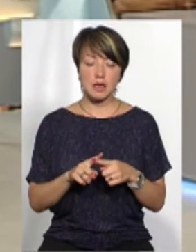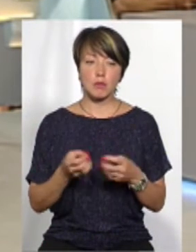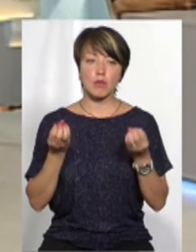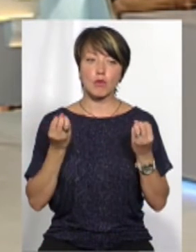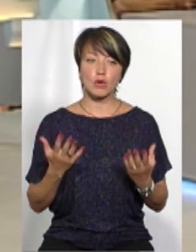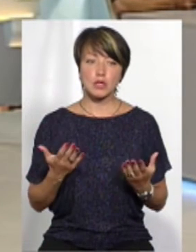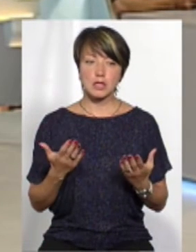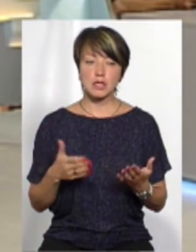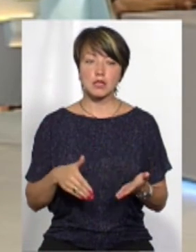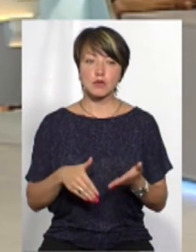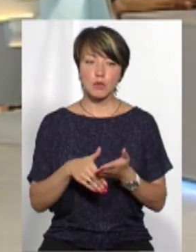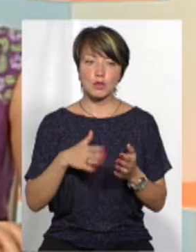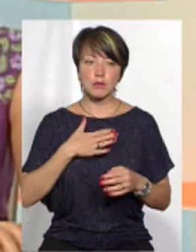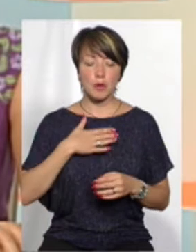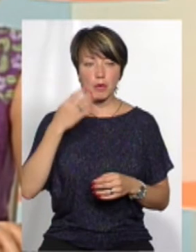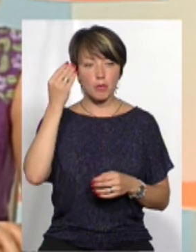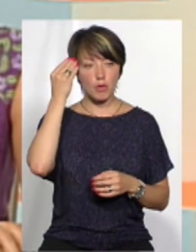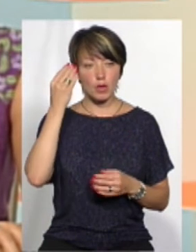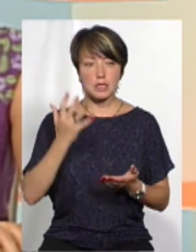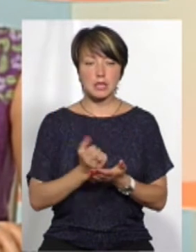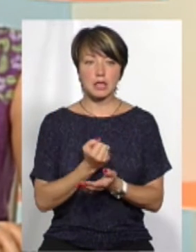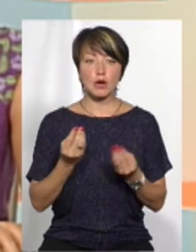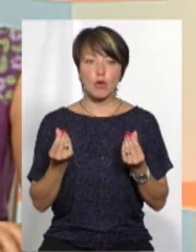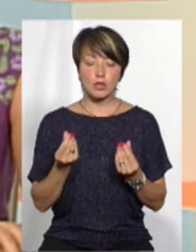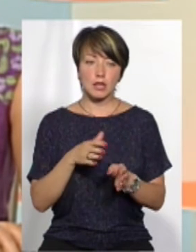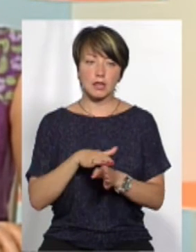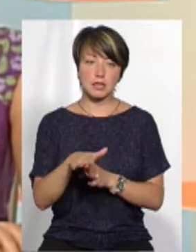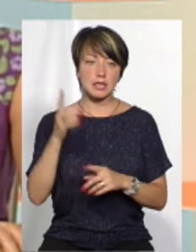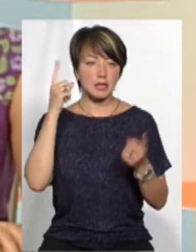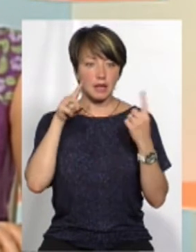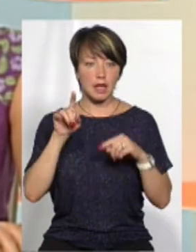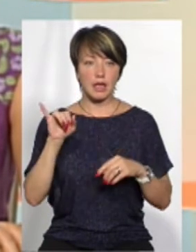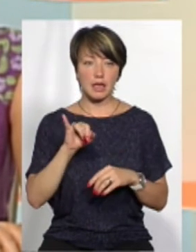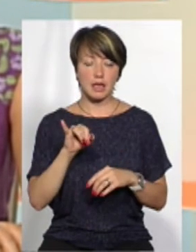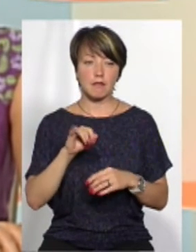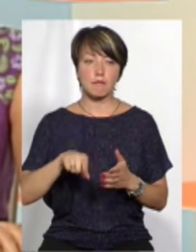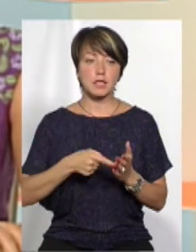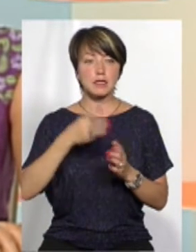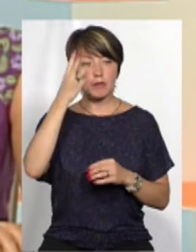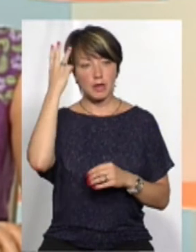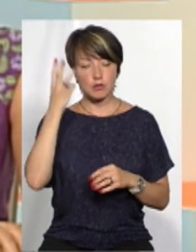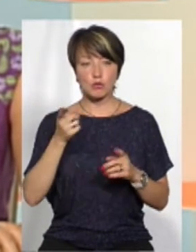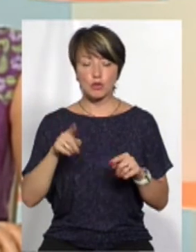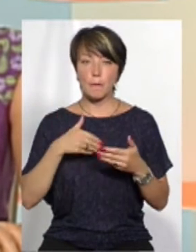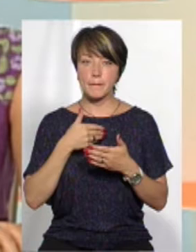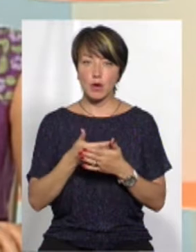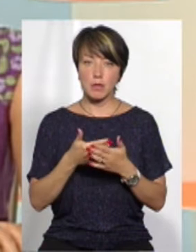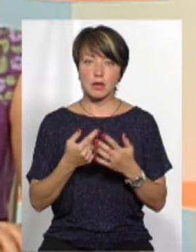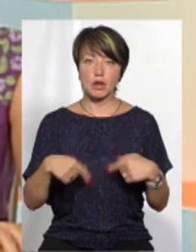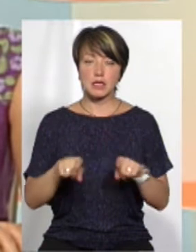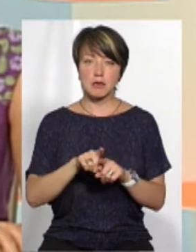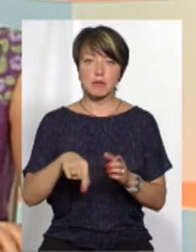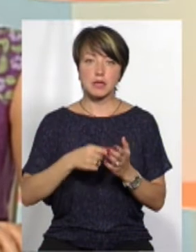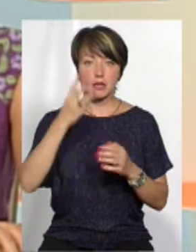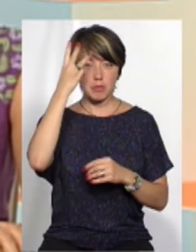простий спосіб, ну, на мій погляд, знайти кошти на реалізацію ідеї і плюс саме в місті Хмельницькому. Тому що ми громадська організація з